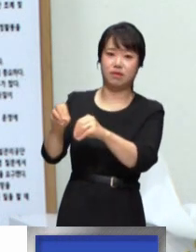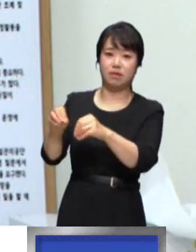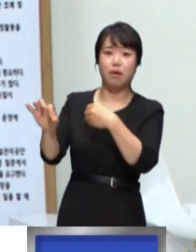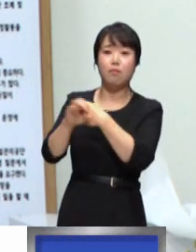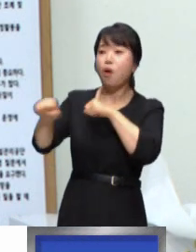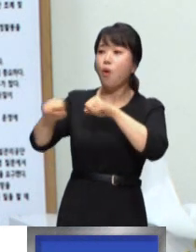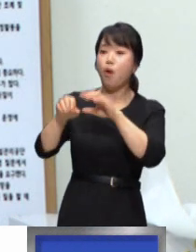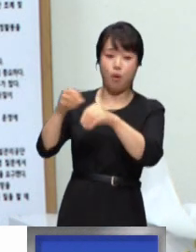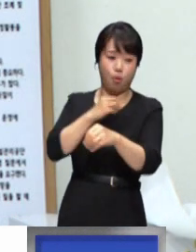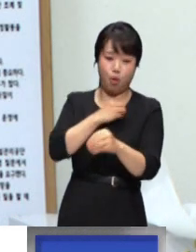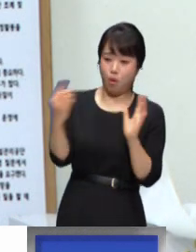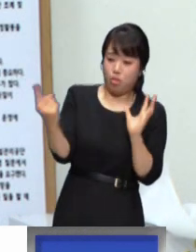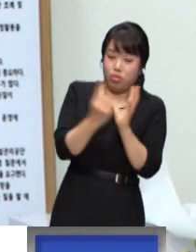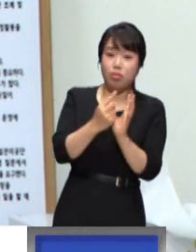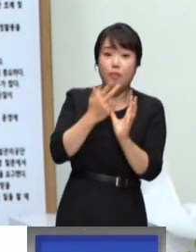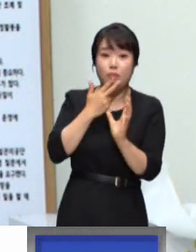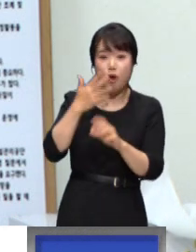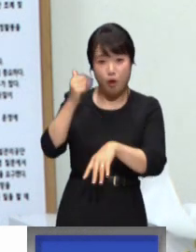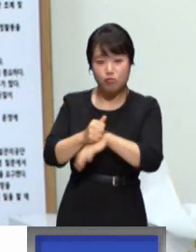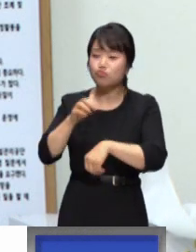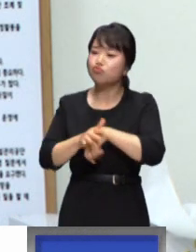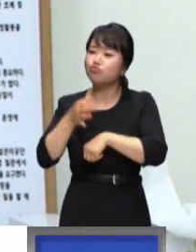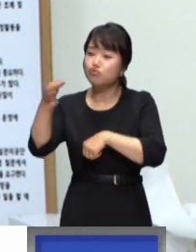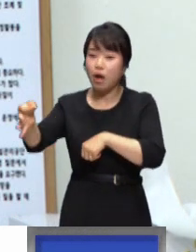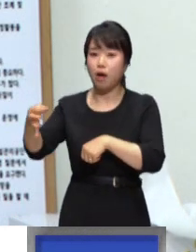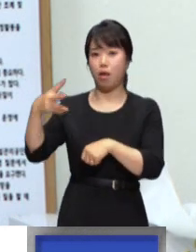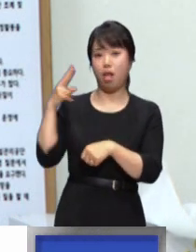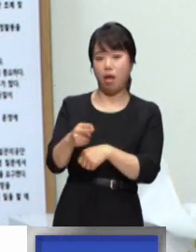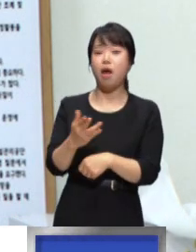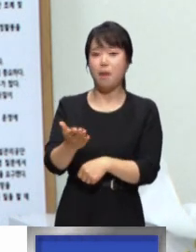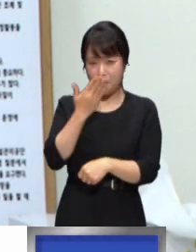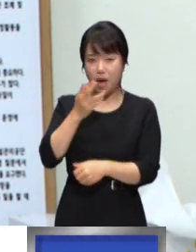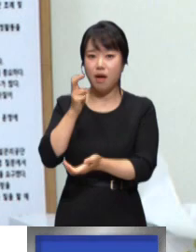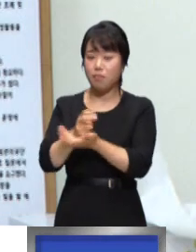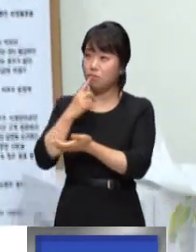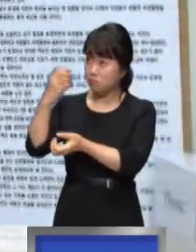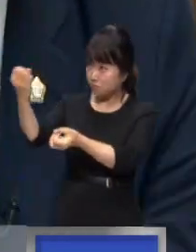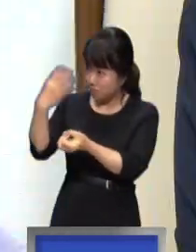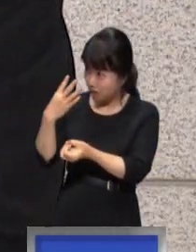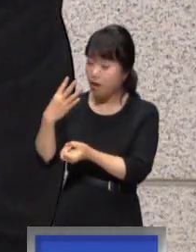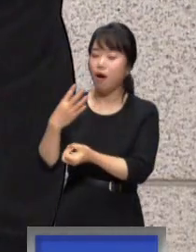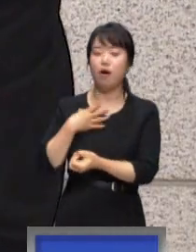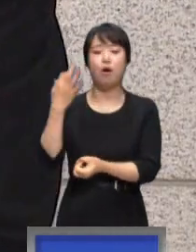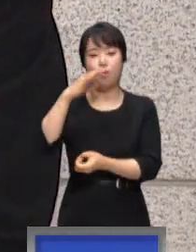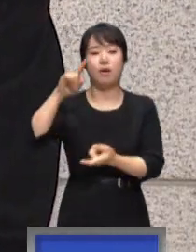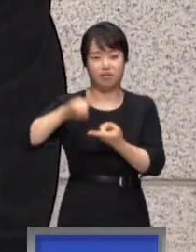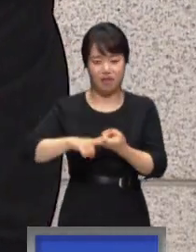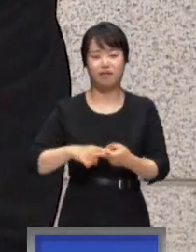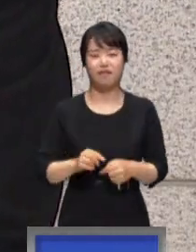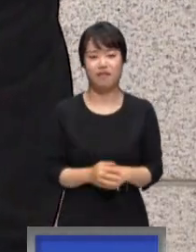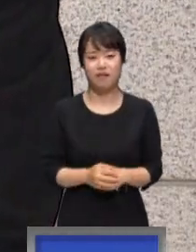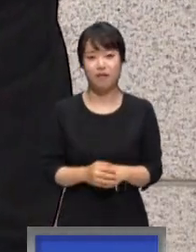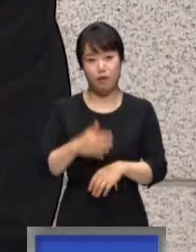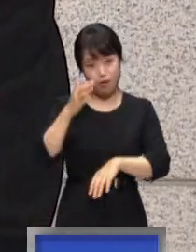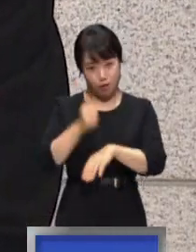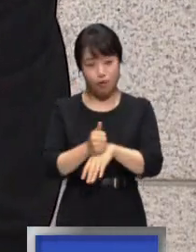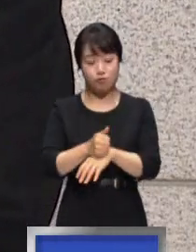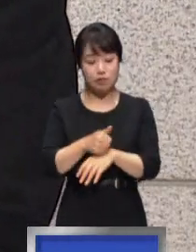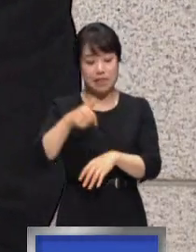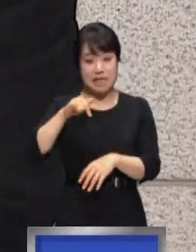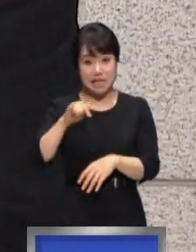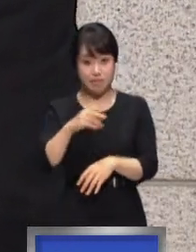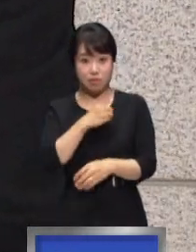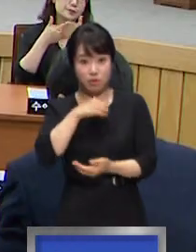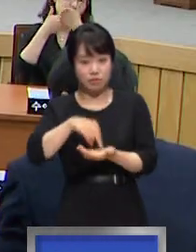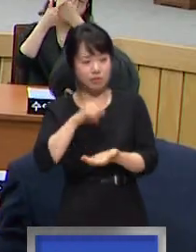정기되므로 의정비 지급을 정기할 수 있다고 답변이와. 김민석 강서구의원의 생각은